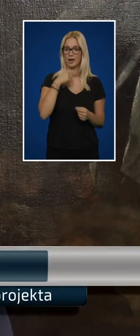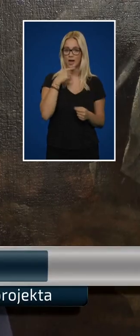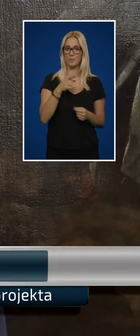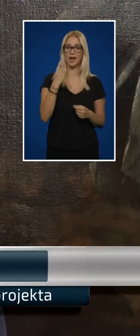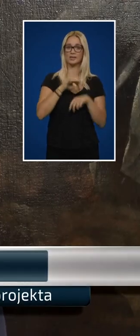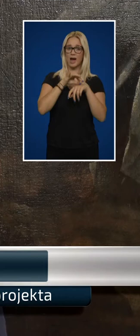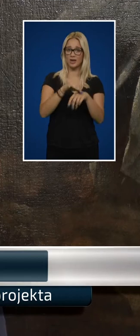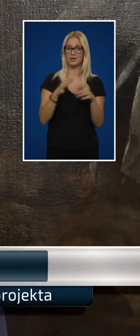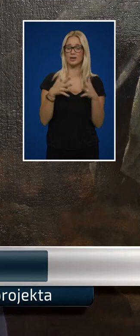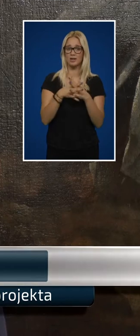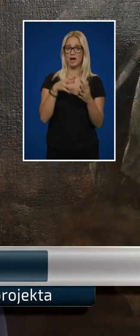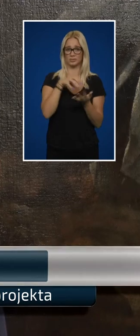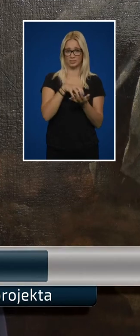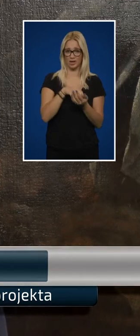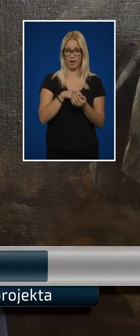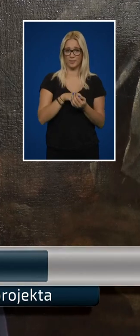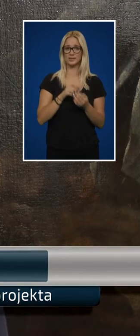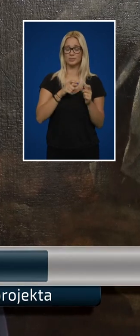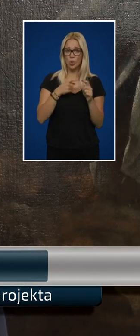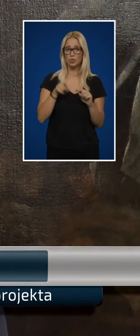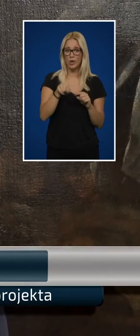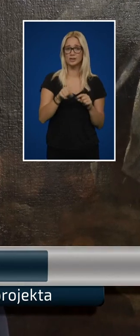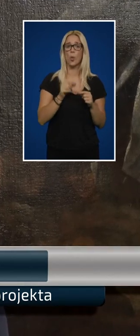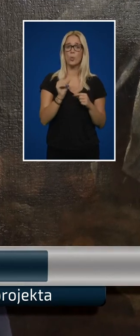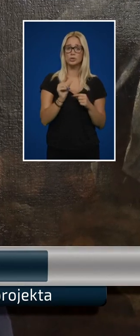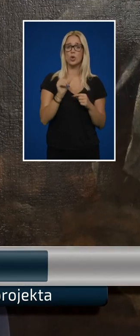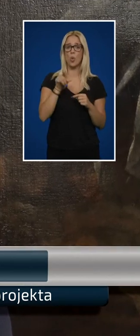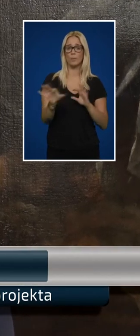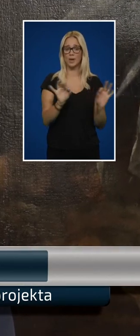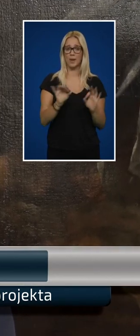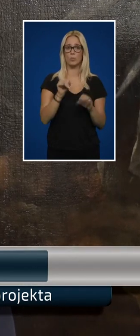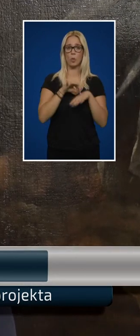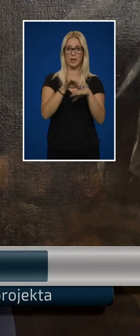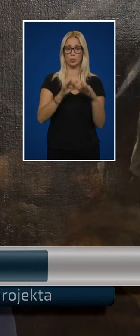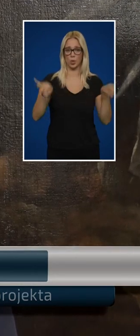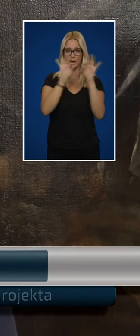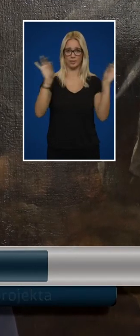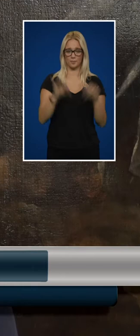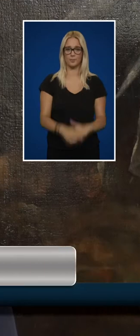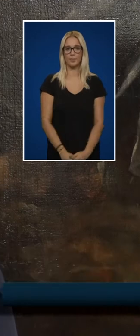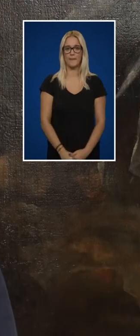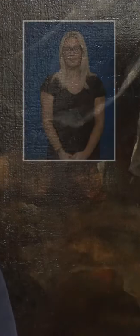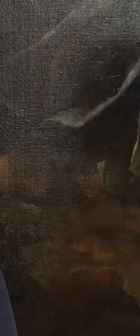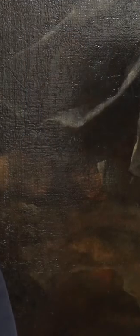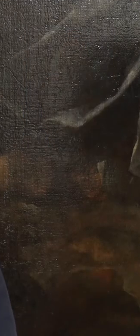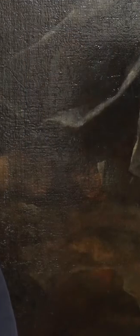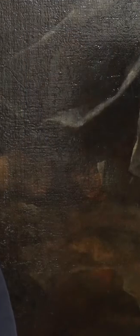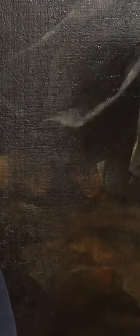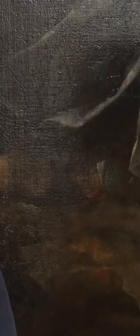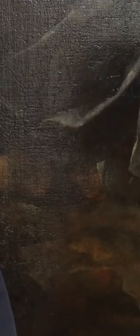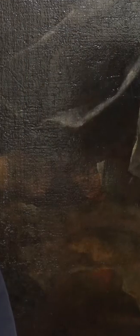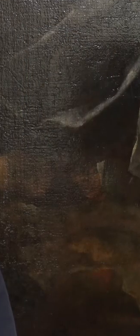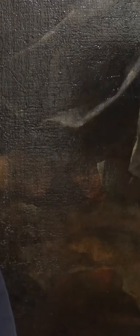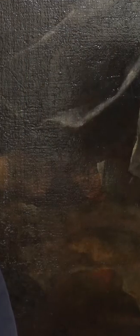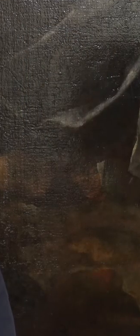iz navedenih razloga grad Zadar se upustio u pripremu i evo provedbu projekta. Prošle godine smo